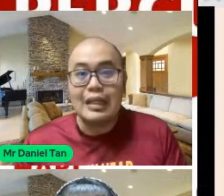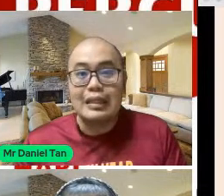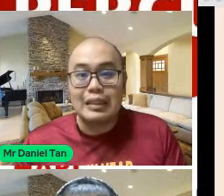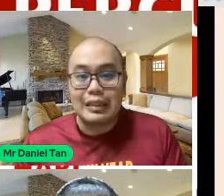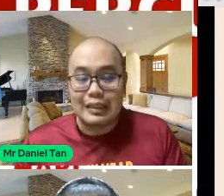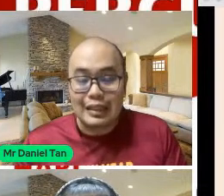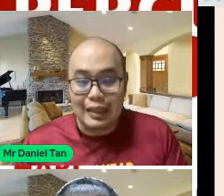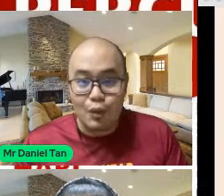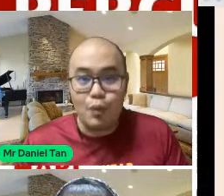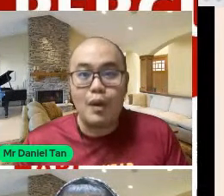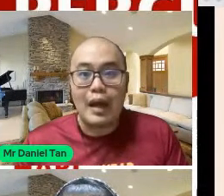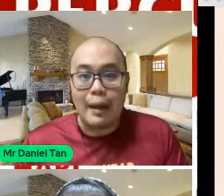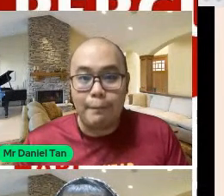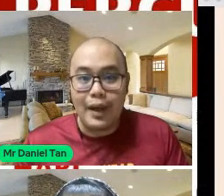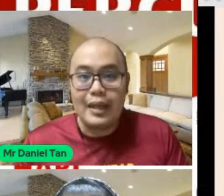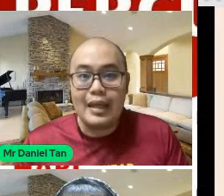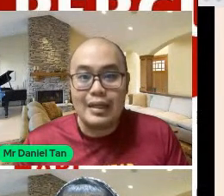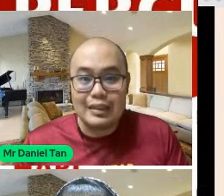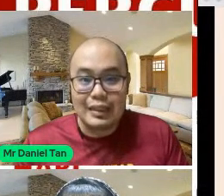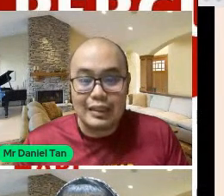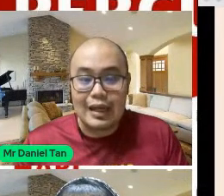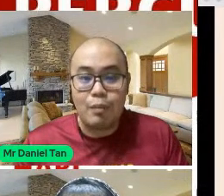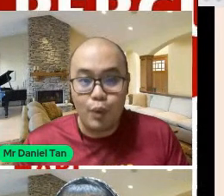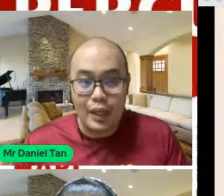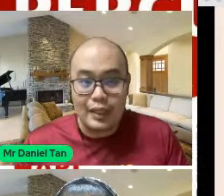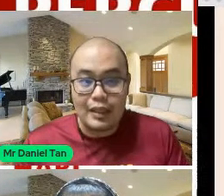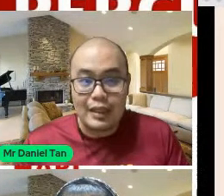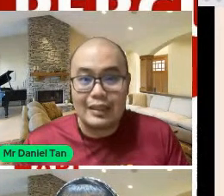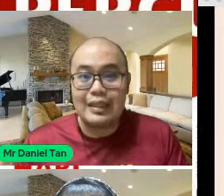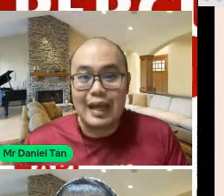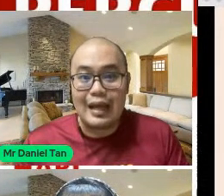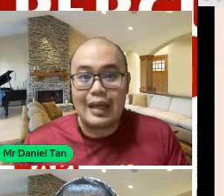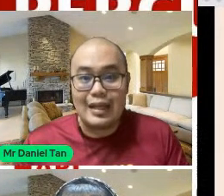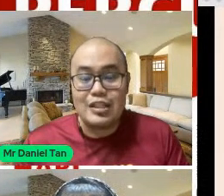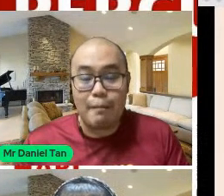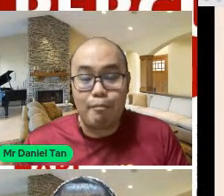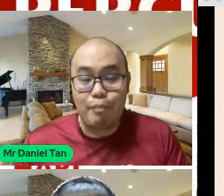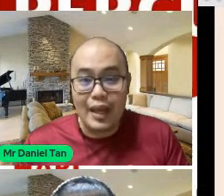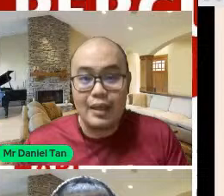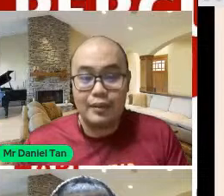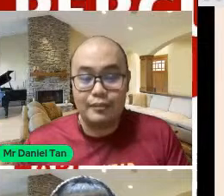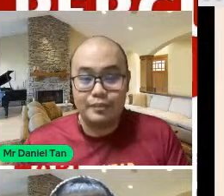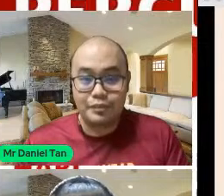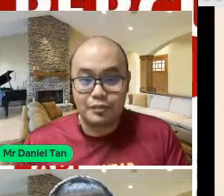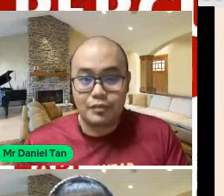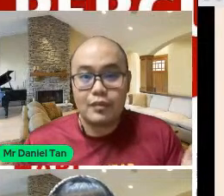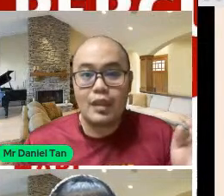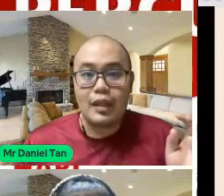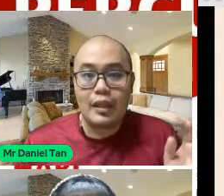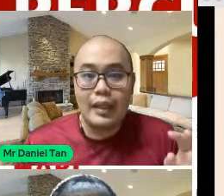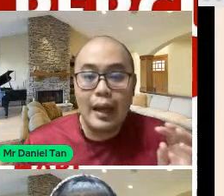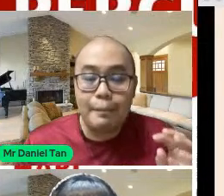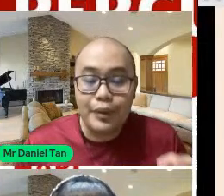apapun kita tahu apa yang kita buat dan kita akan sampai